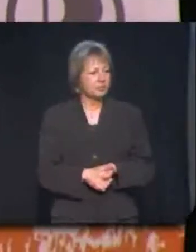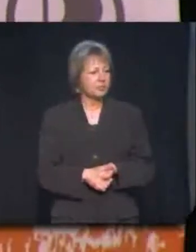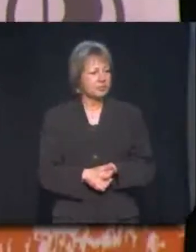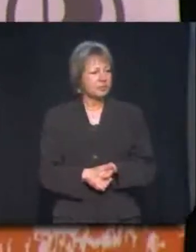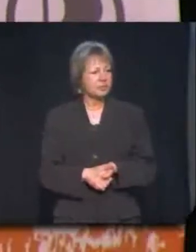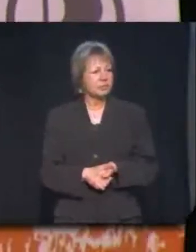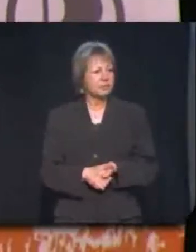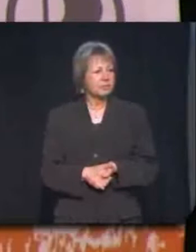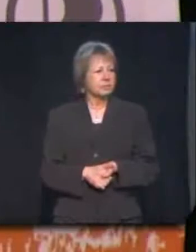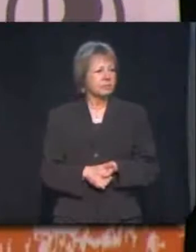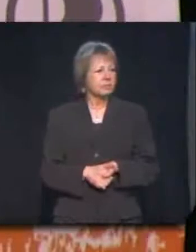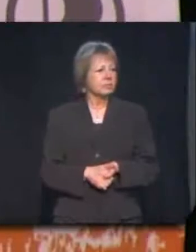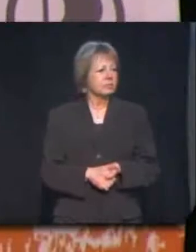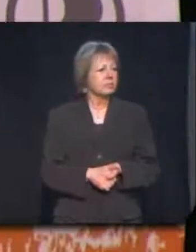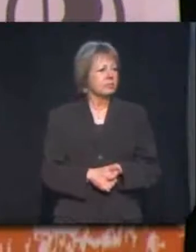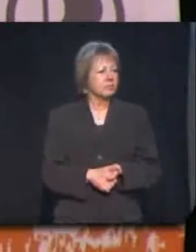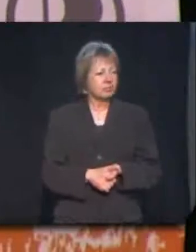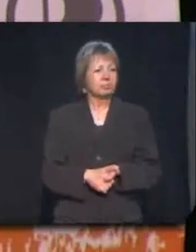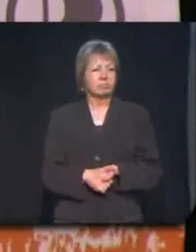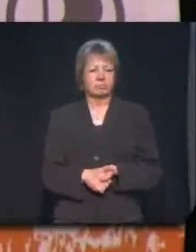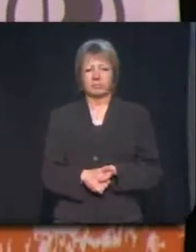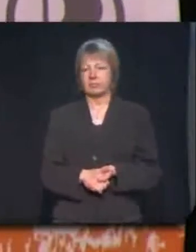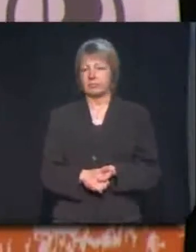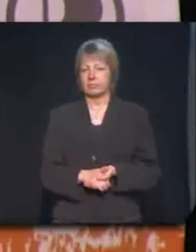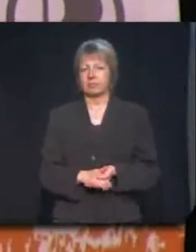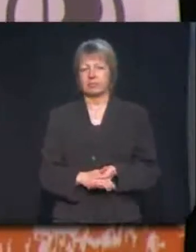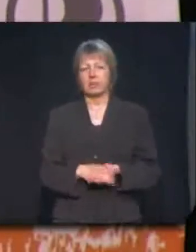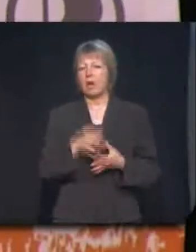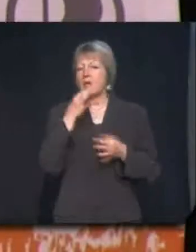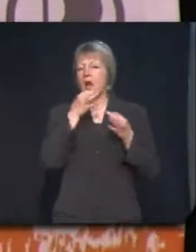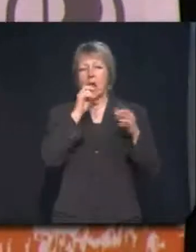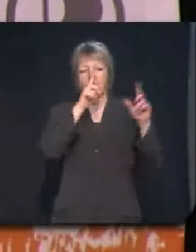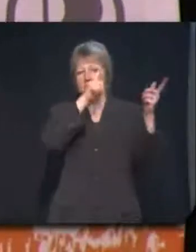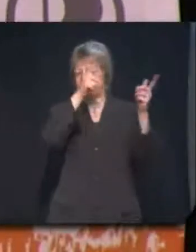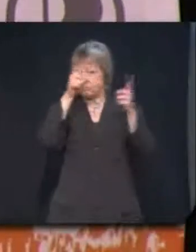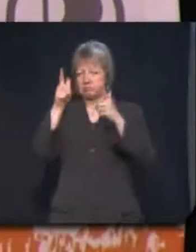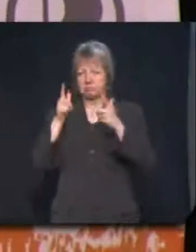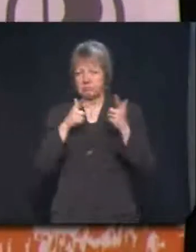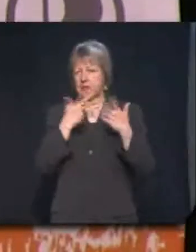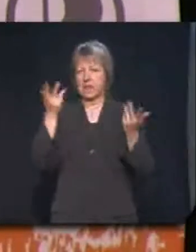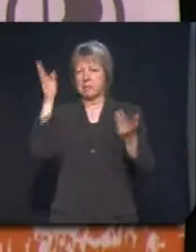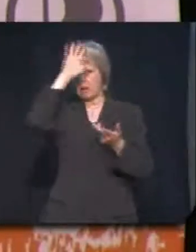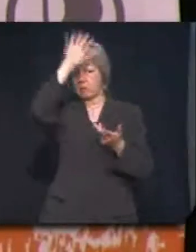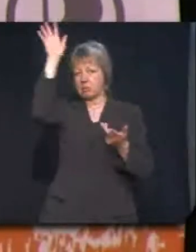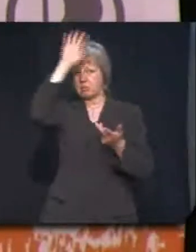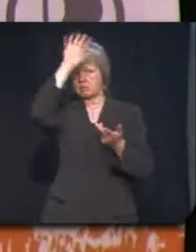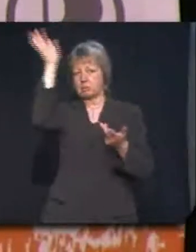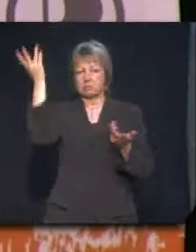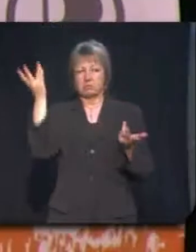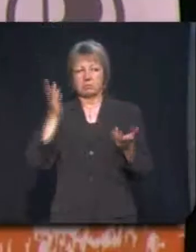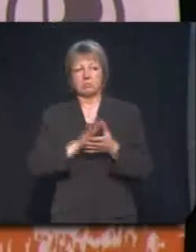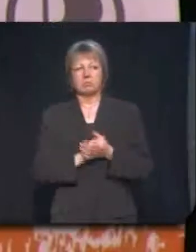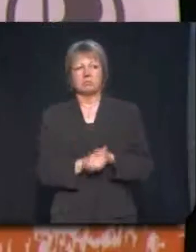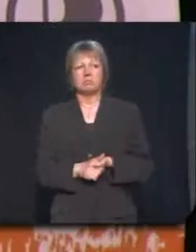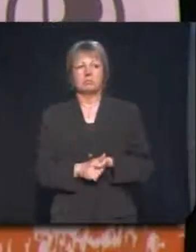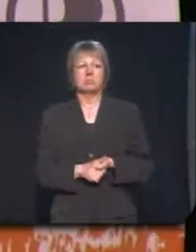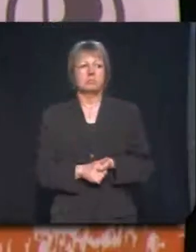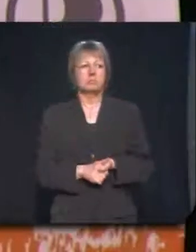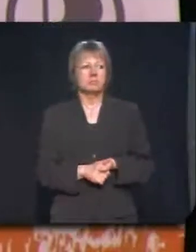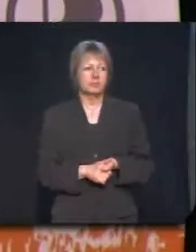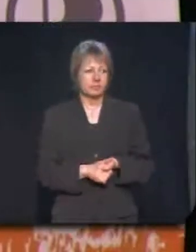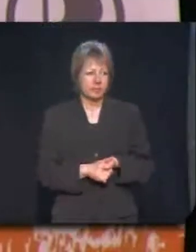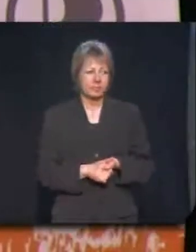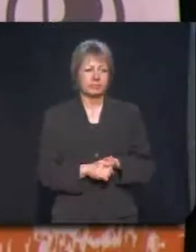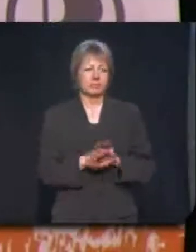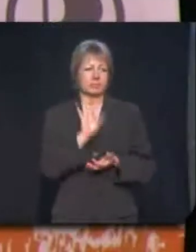winken wenn jemand frage ich sehe das ist nicht der Fall ihr scheint lernfähig zu sein super ich